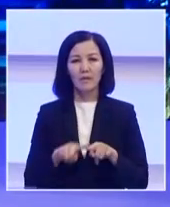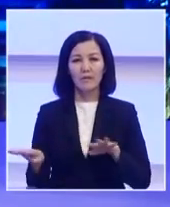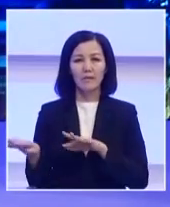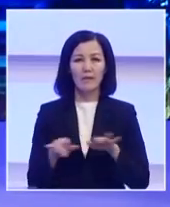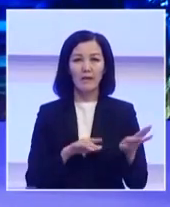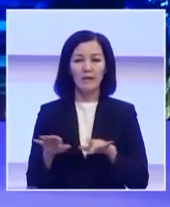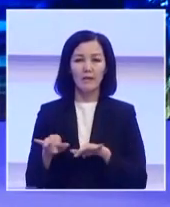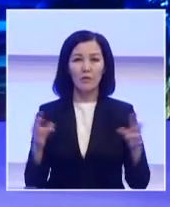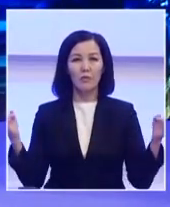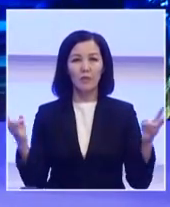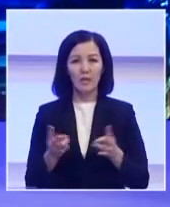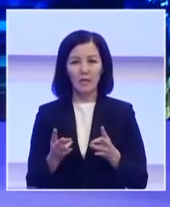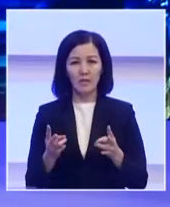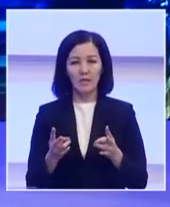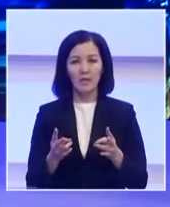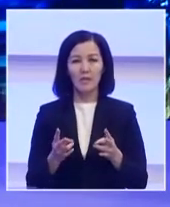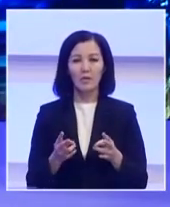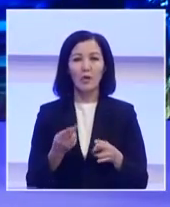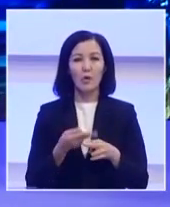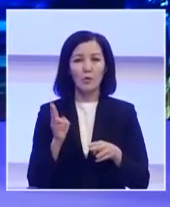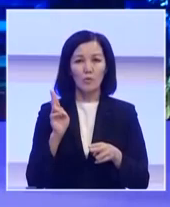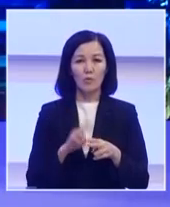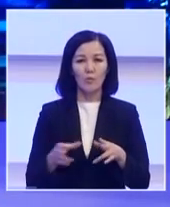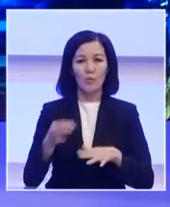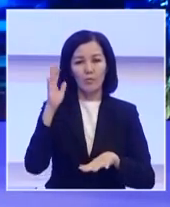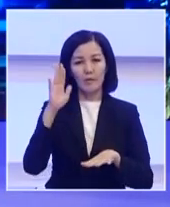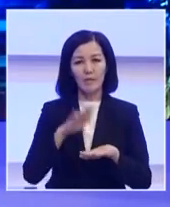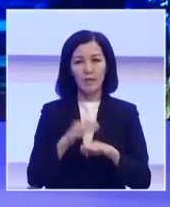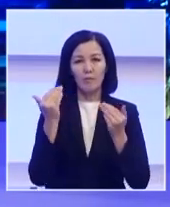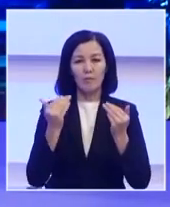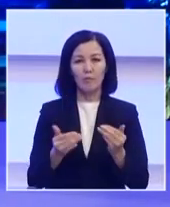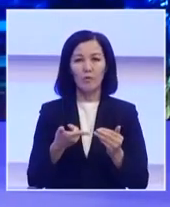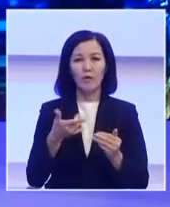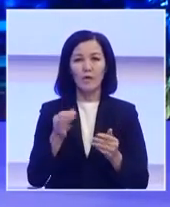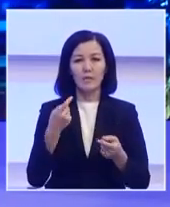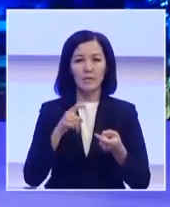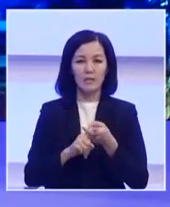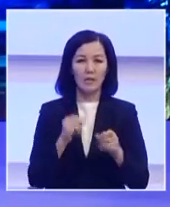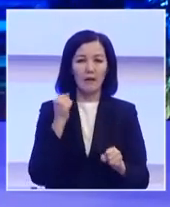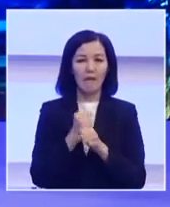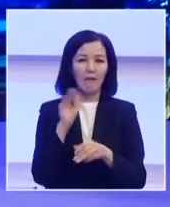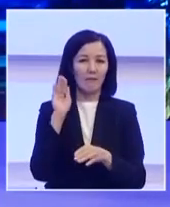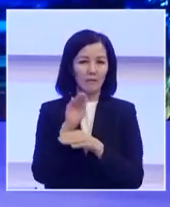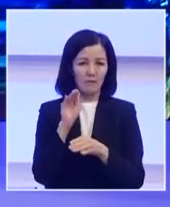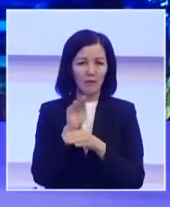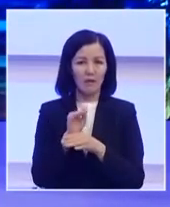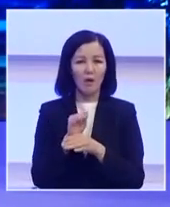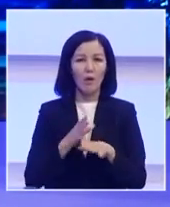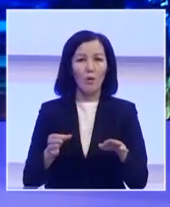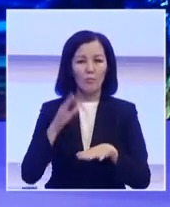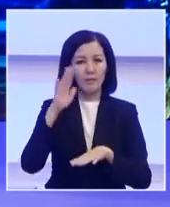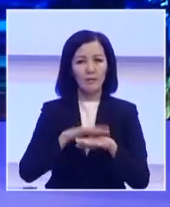Баяу жүріспен сөнбейді, істі ширатыңдар. Дәл осылай деген облыс әкімі бүгін өңірдегі газдандыру ісін қатаң сын